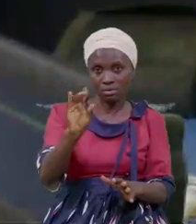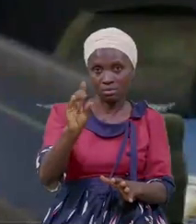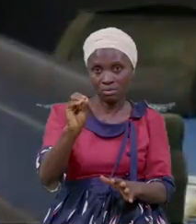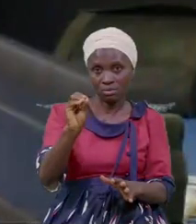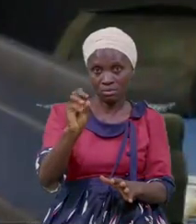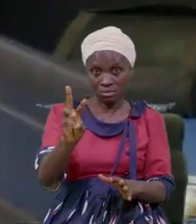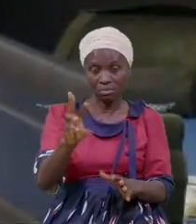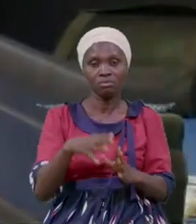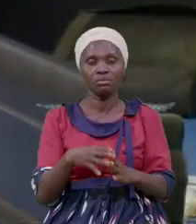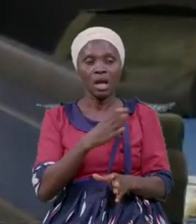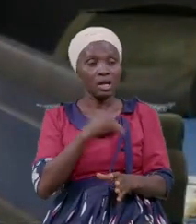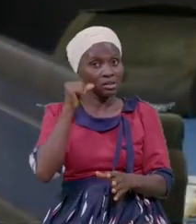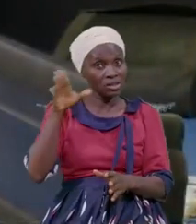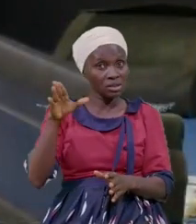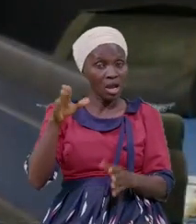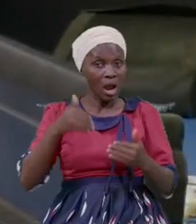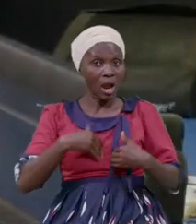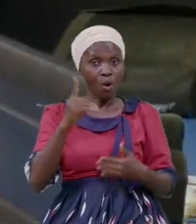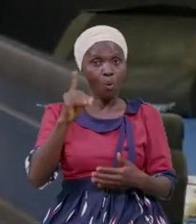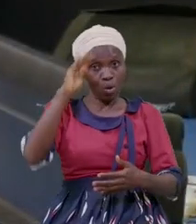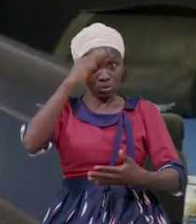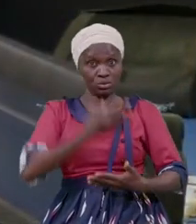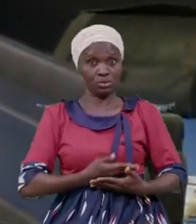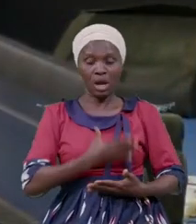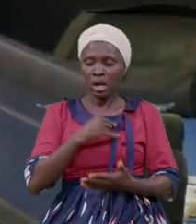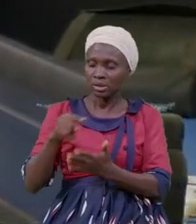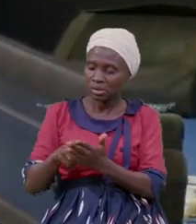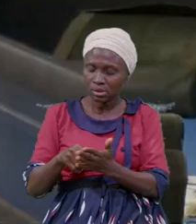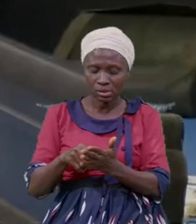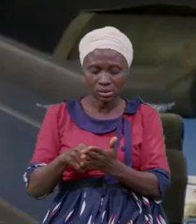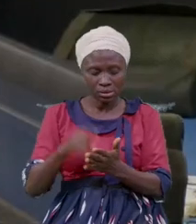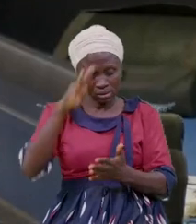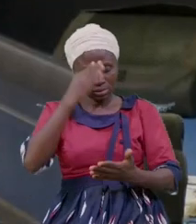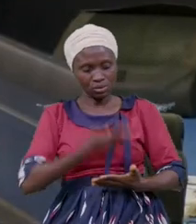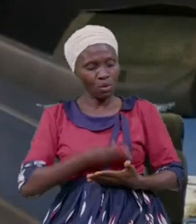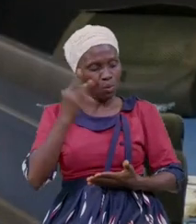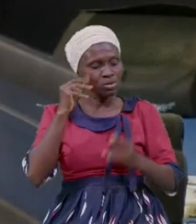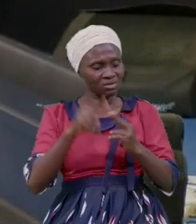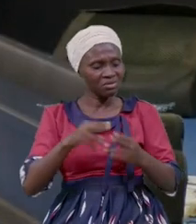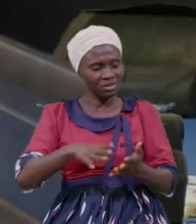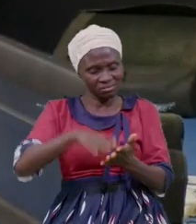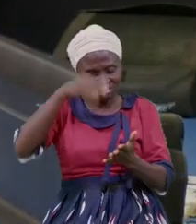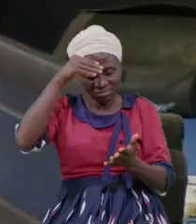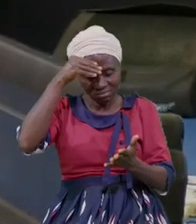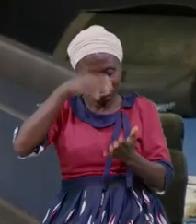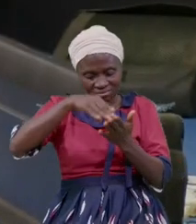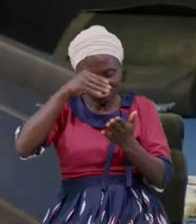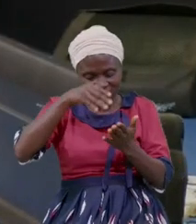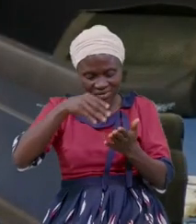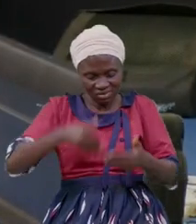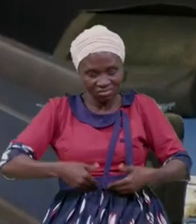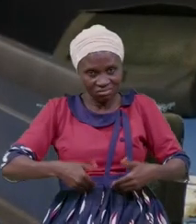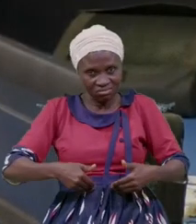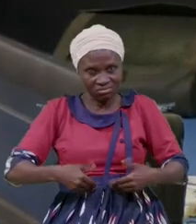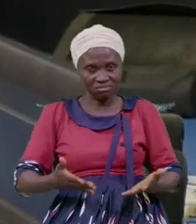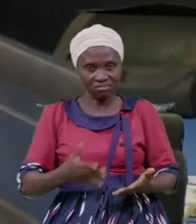veuve elle avait un fils et ce fils était très jeune elle a